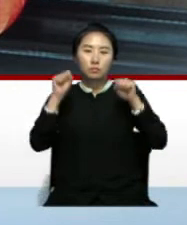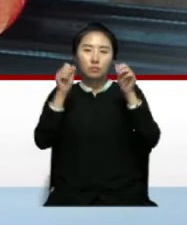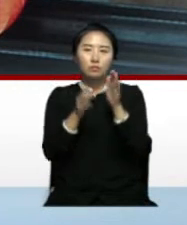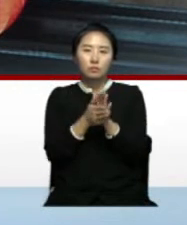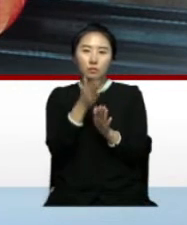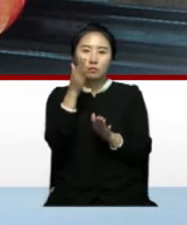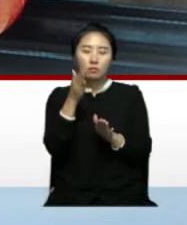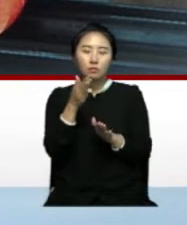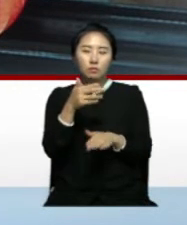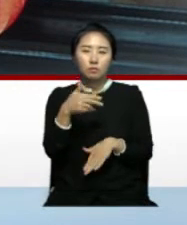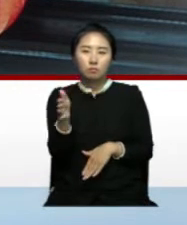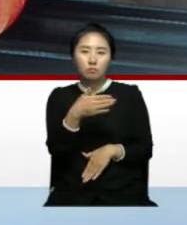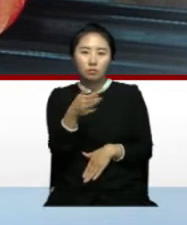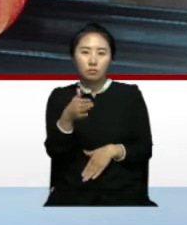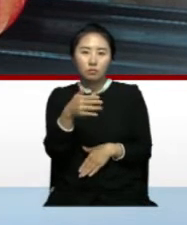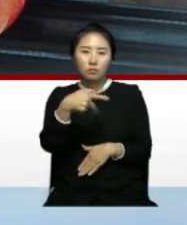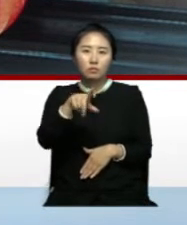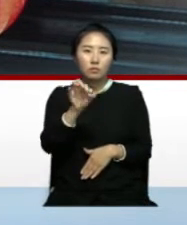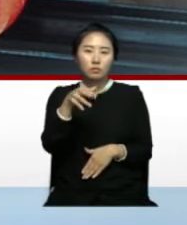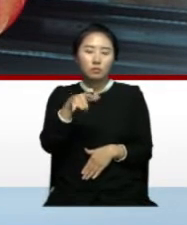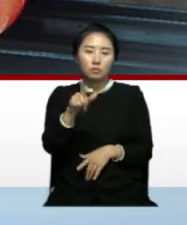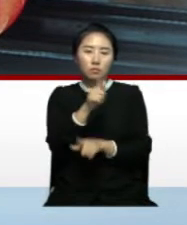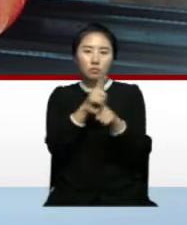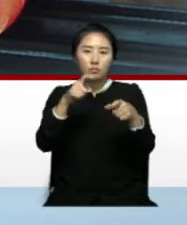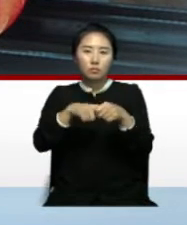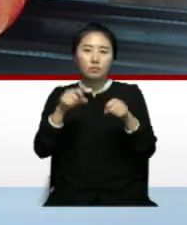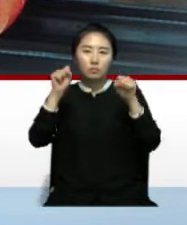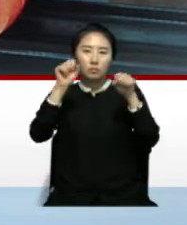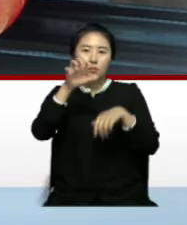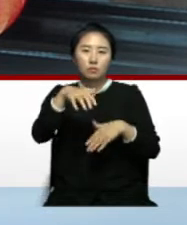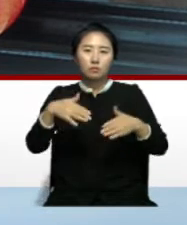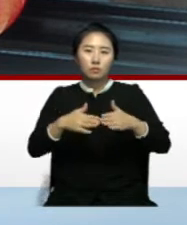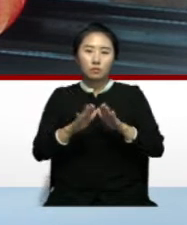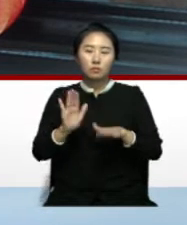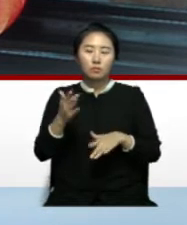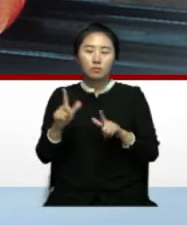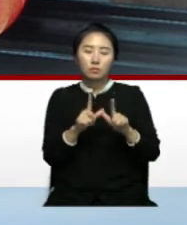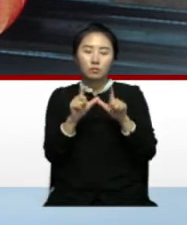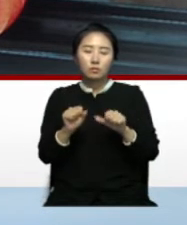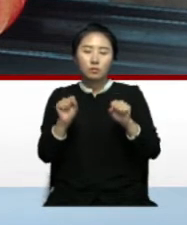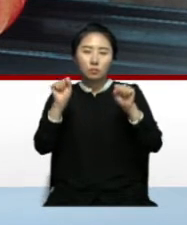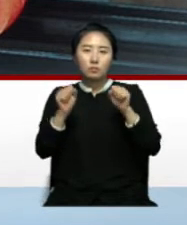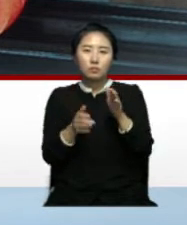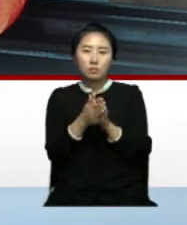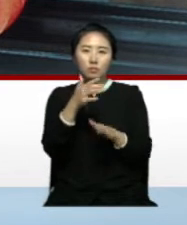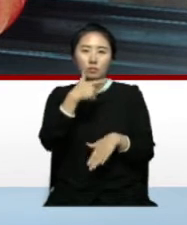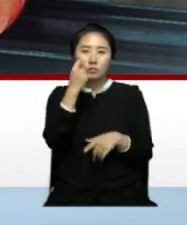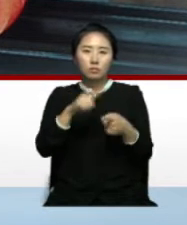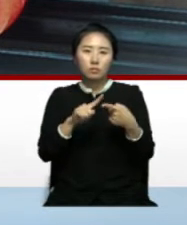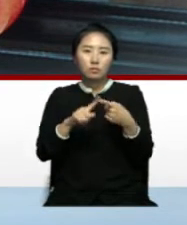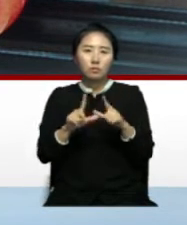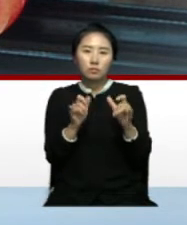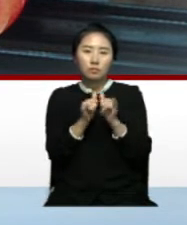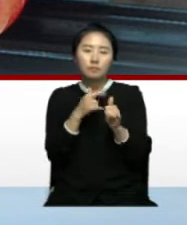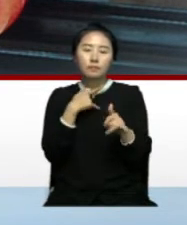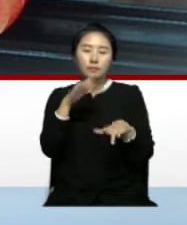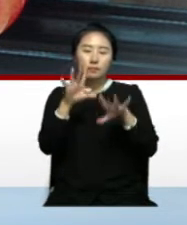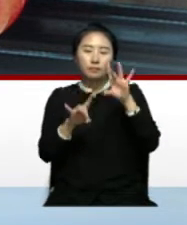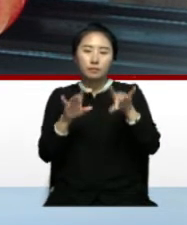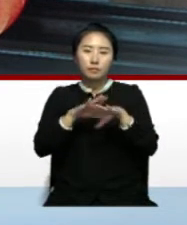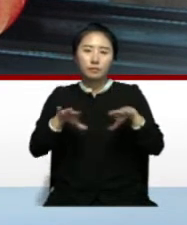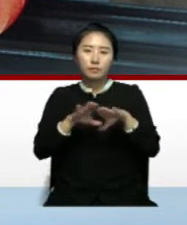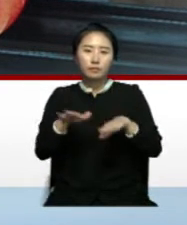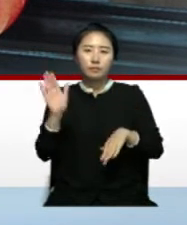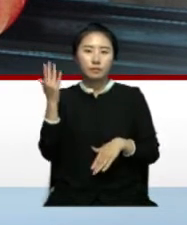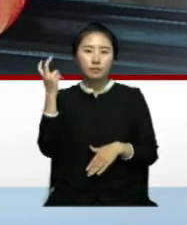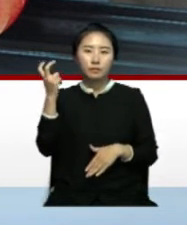체육시설 불모지인 노원구 상계동에 다목적 체육관이 들어섭니다. 생활체육시설 부족에 대한 주민 갈증이 해소될